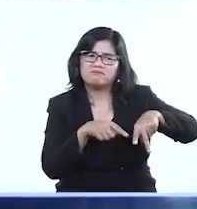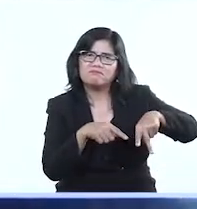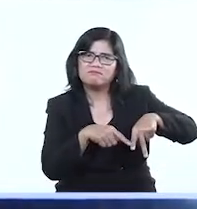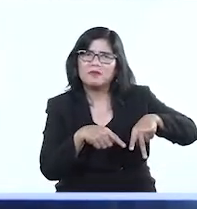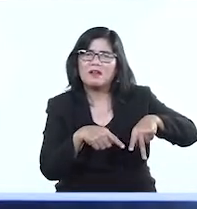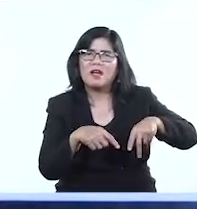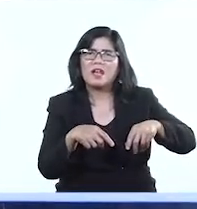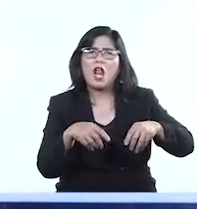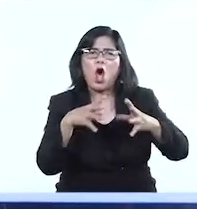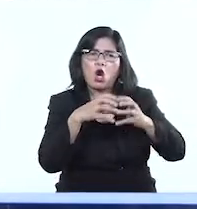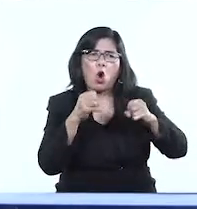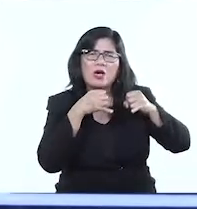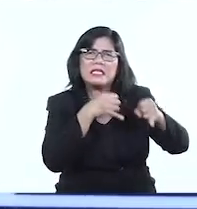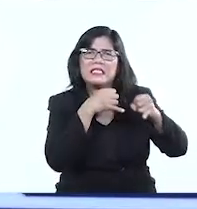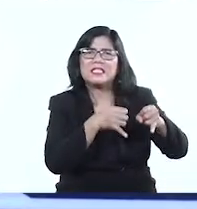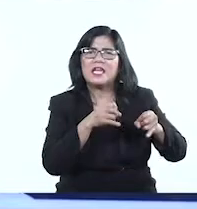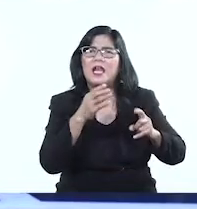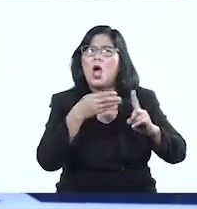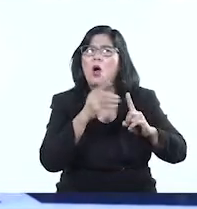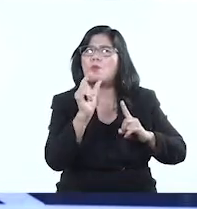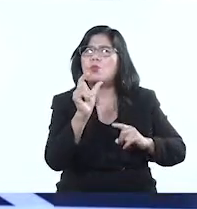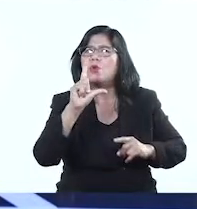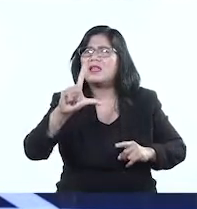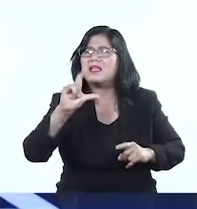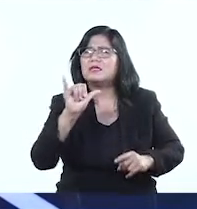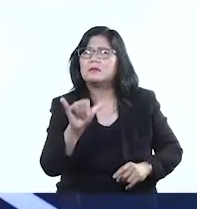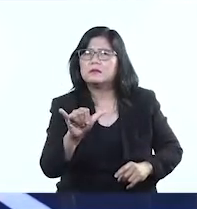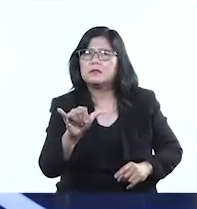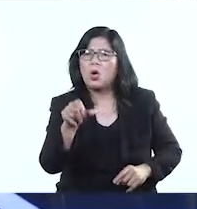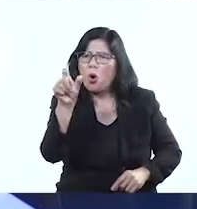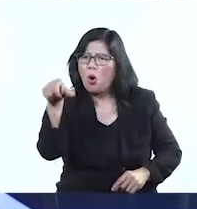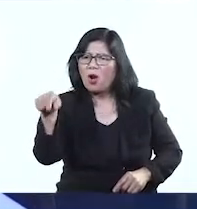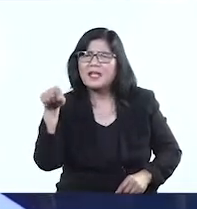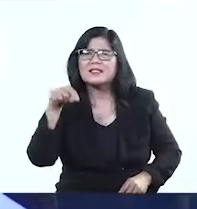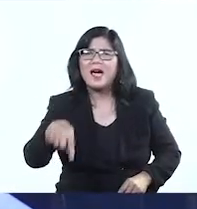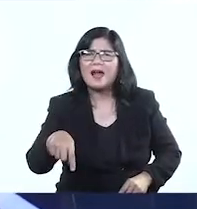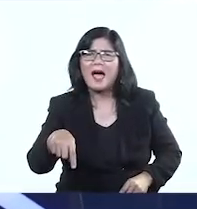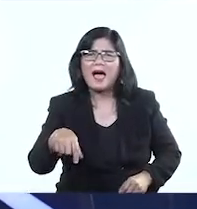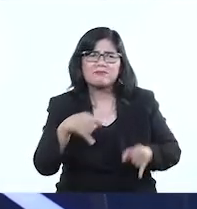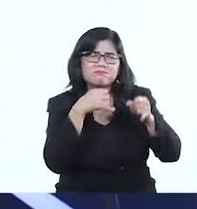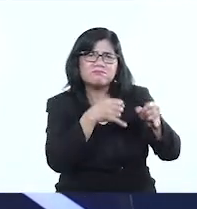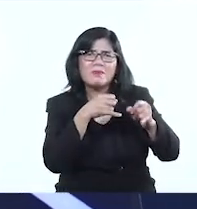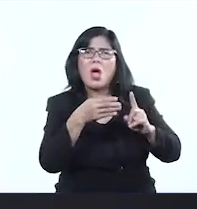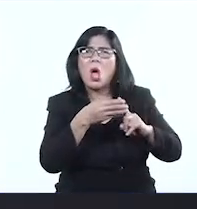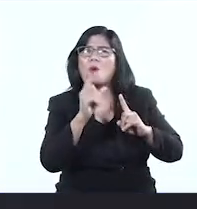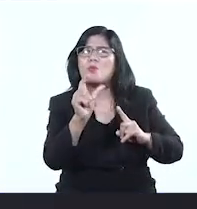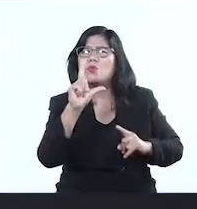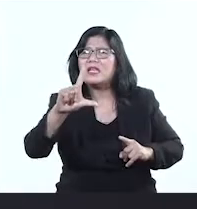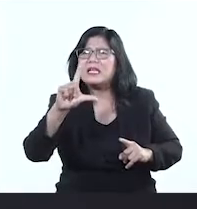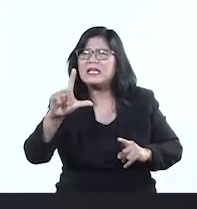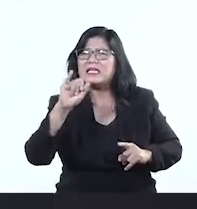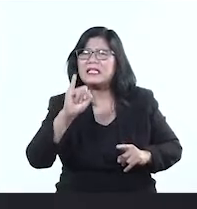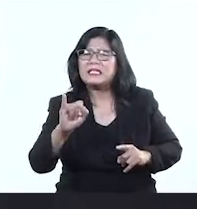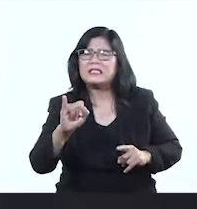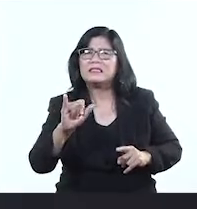dan bully Nasrudin orang-orang sekarang kritik bully dan ujung-ujungnya akhirnya menghina